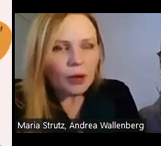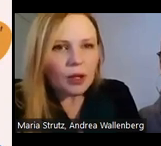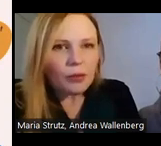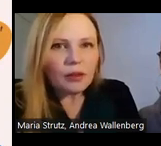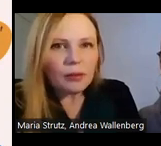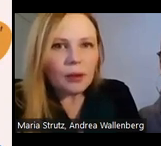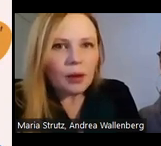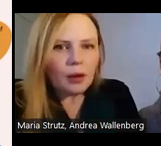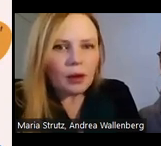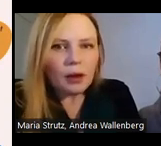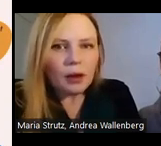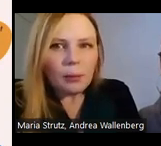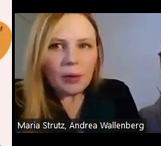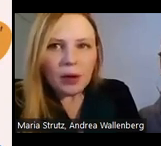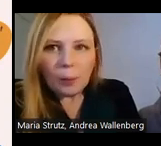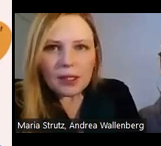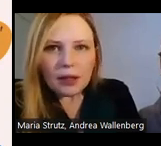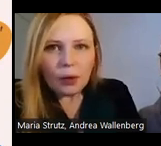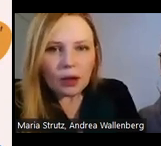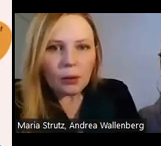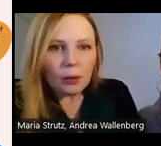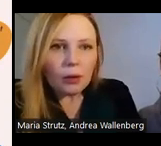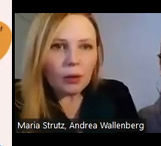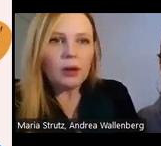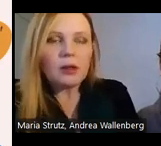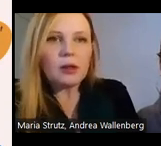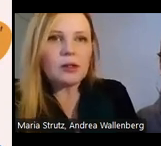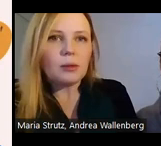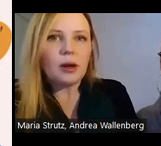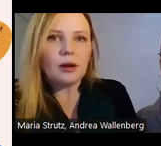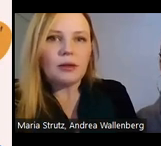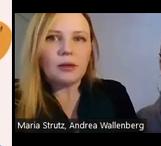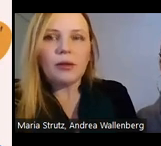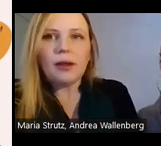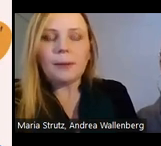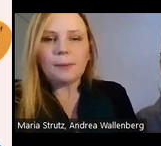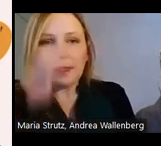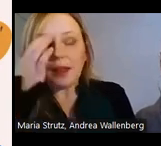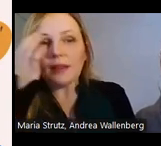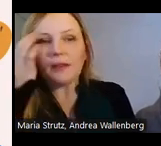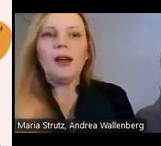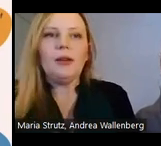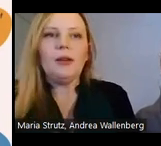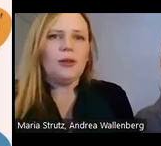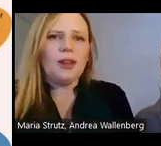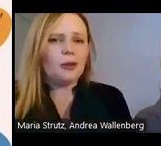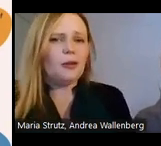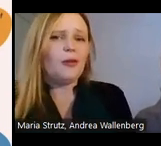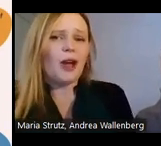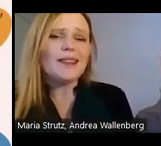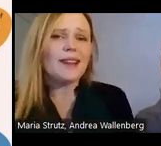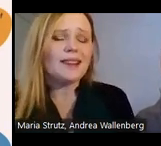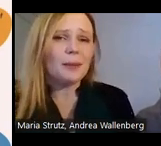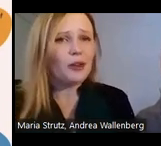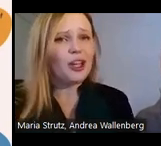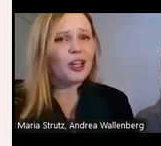då funkar det fint. Men hoppas att det funkar nu. Så, vi går vidare. Den här figuren vet jag tyvärr inte